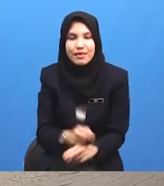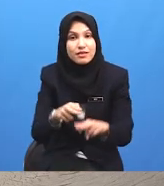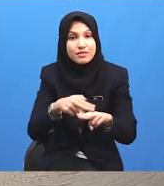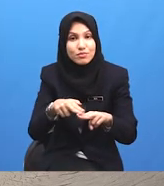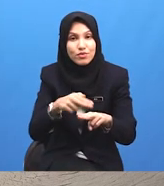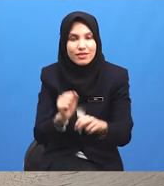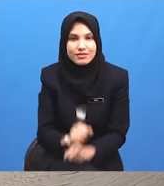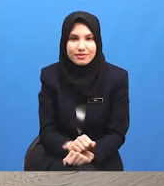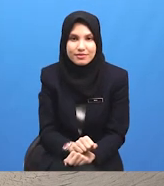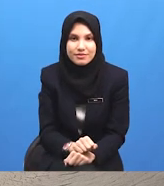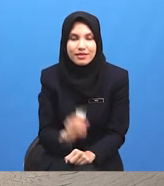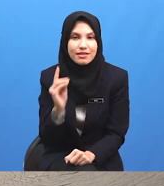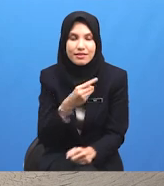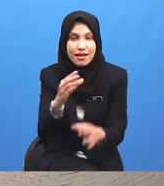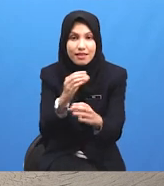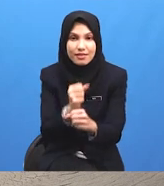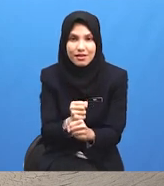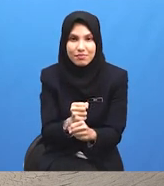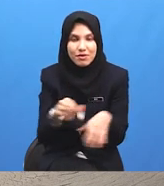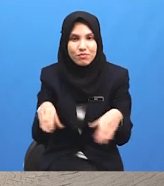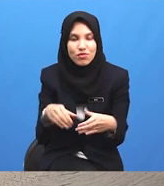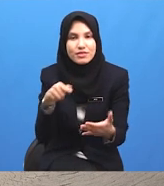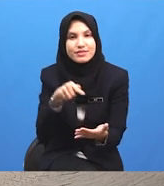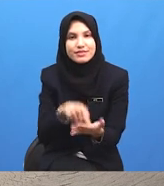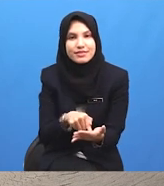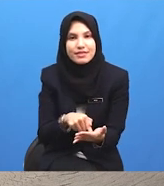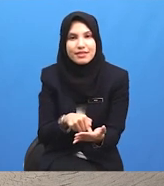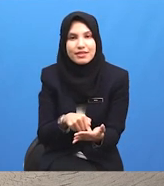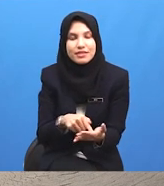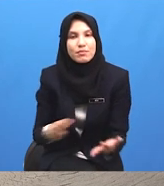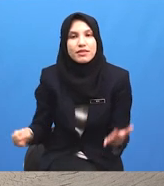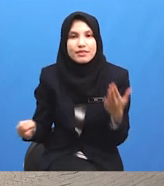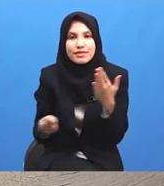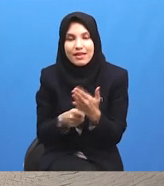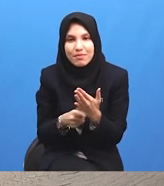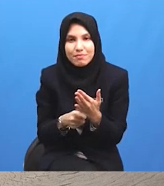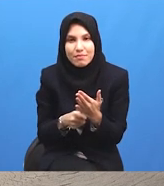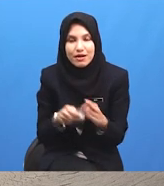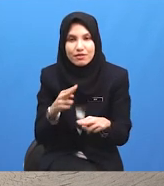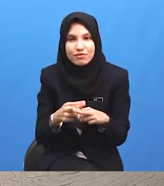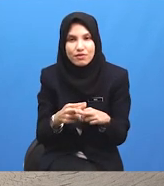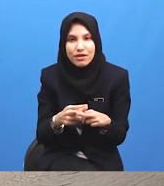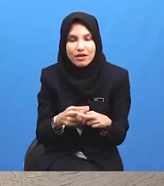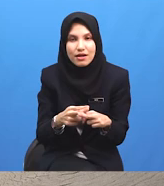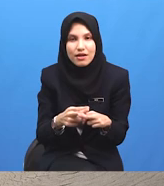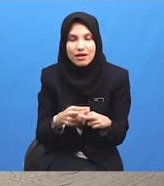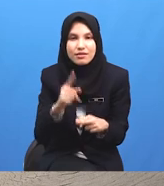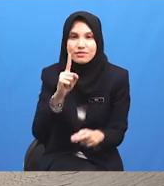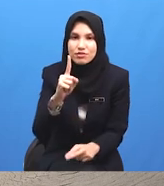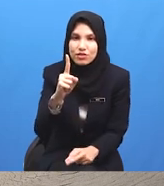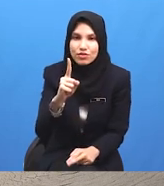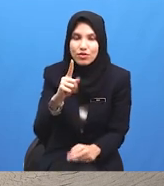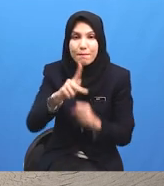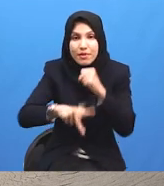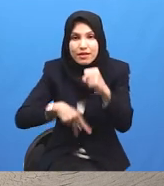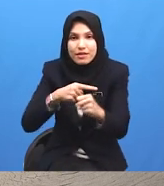Kesimpulannya, kita dapat buat di sini ialah semakin bertambah jarak kedudukan sebuah planet daripada